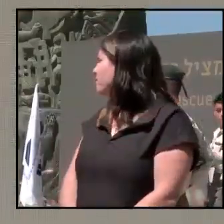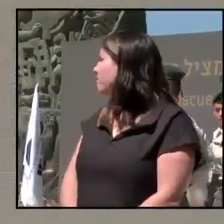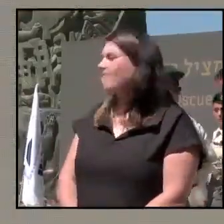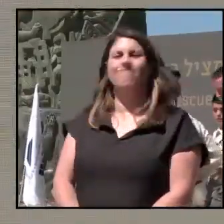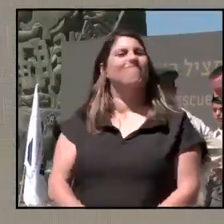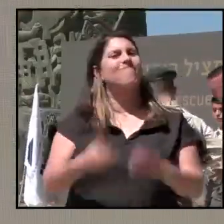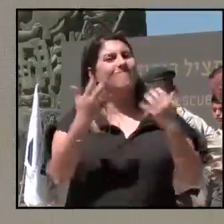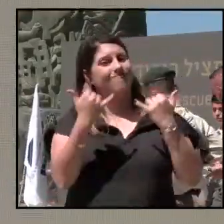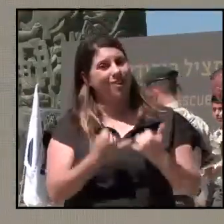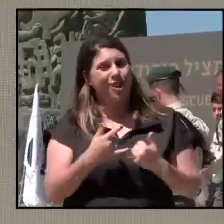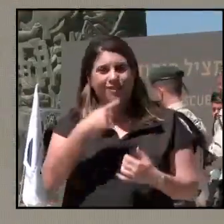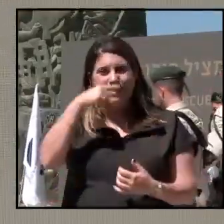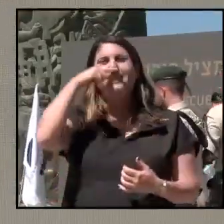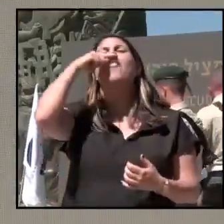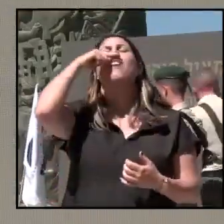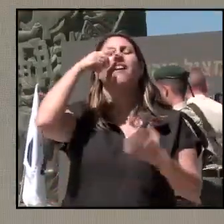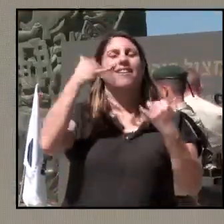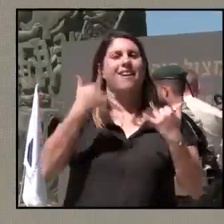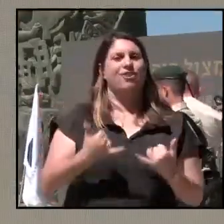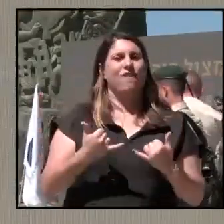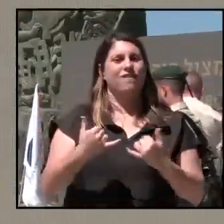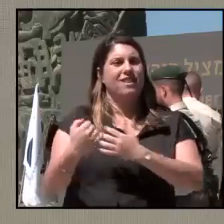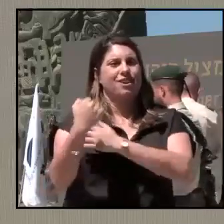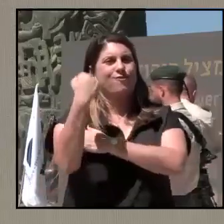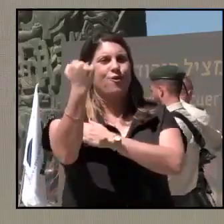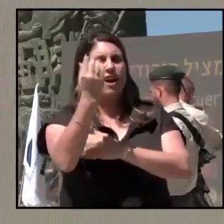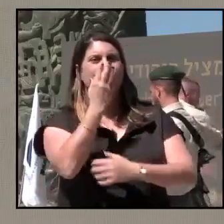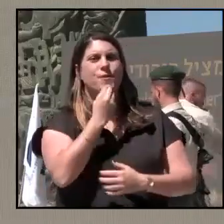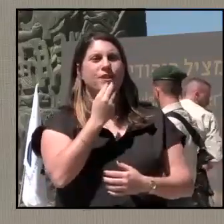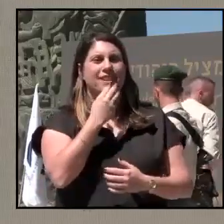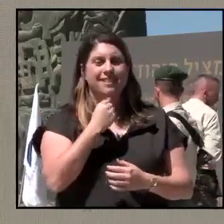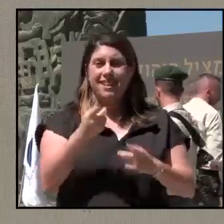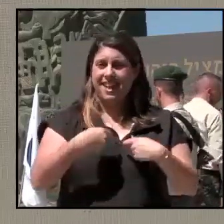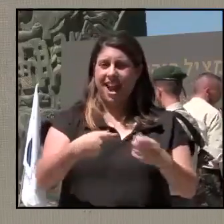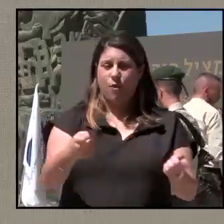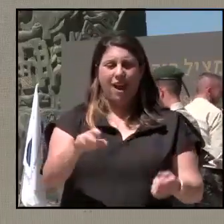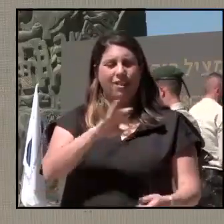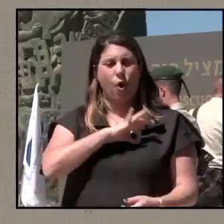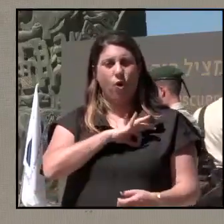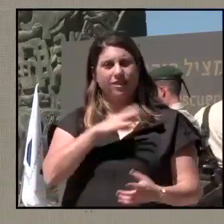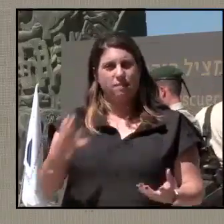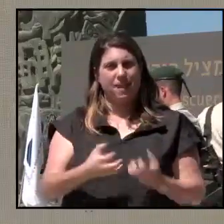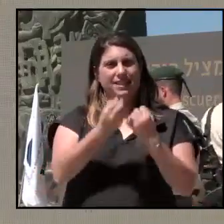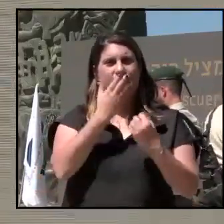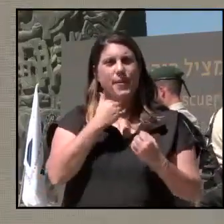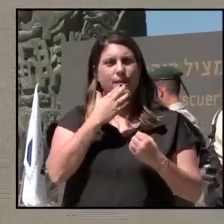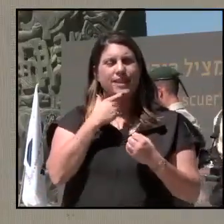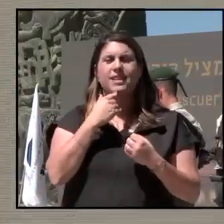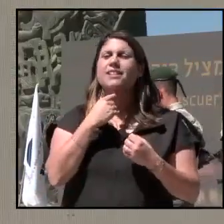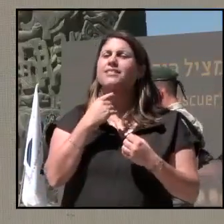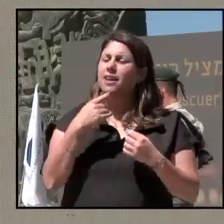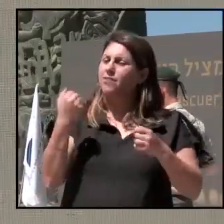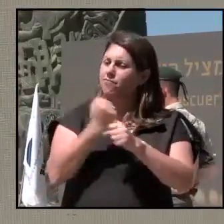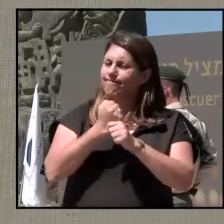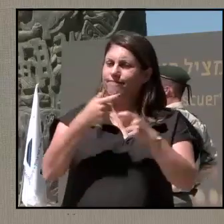ועכשיו לרגעים של גאווה על גבורה יהודית. חלוקת אות המציל היהודי, מפעל משותף